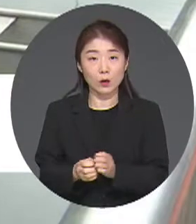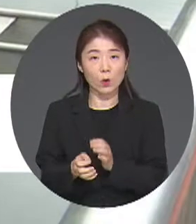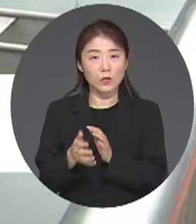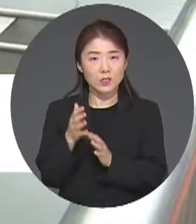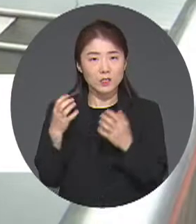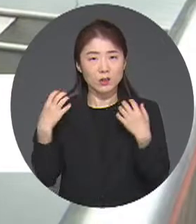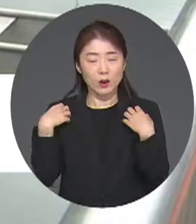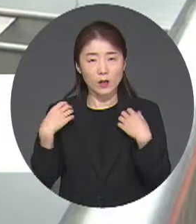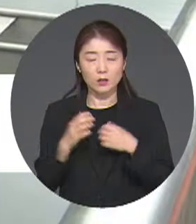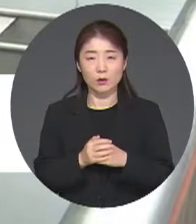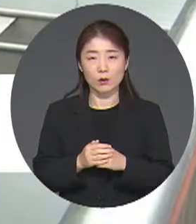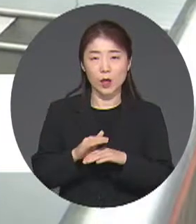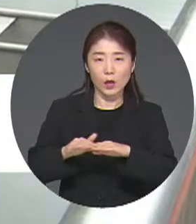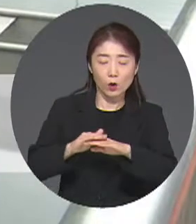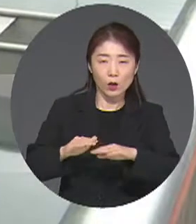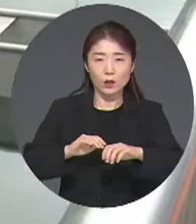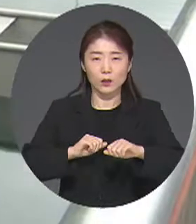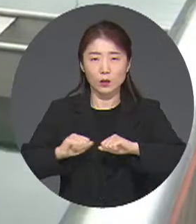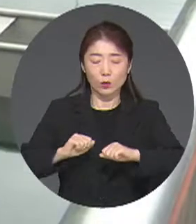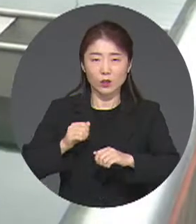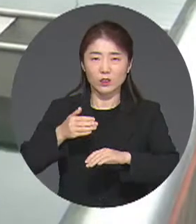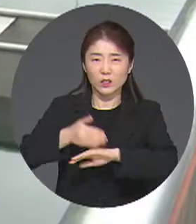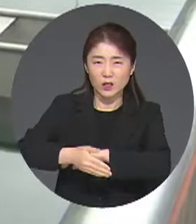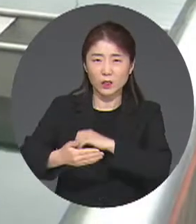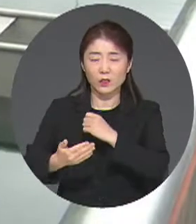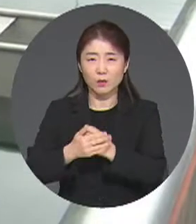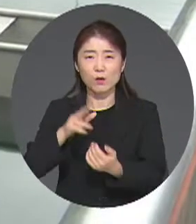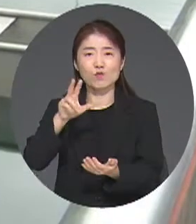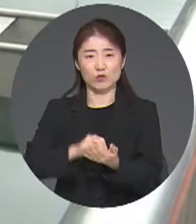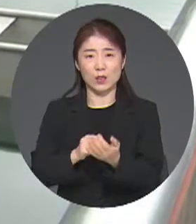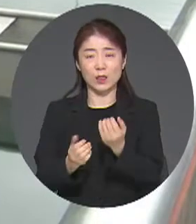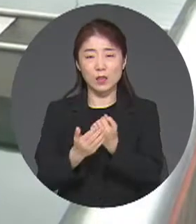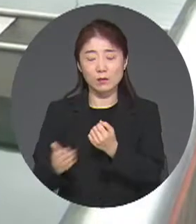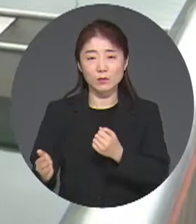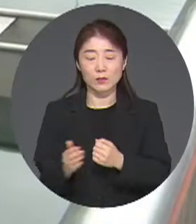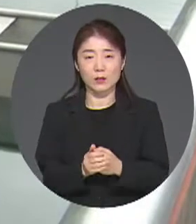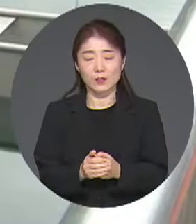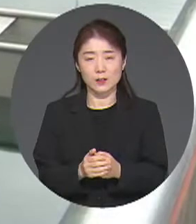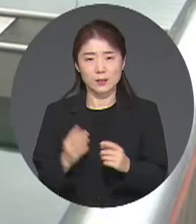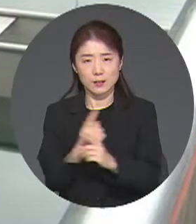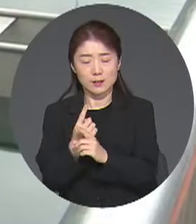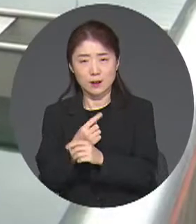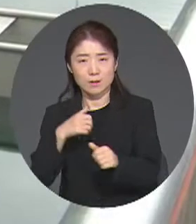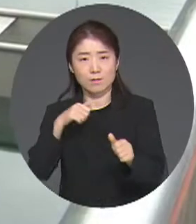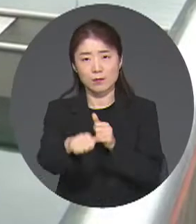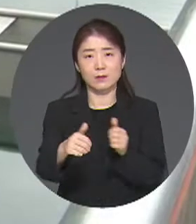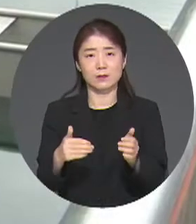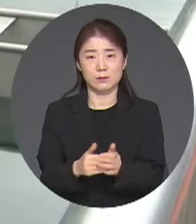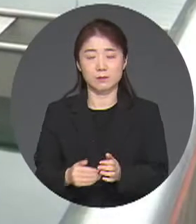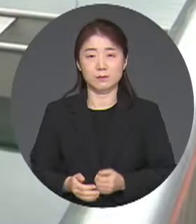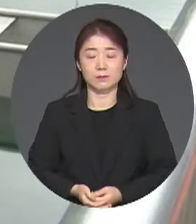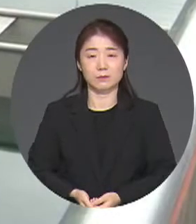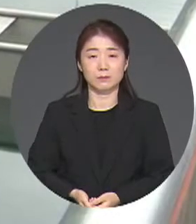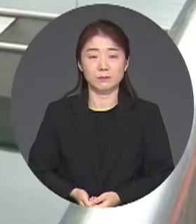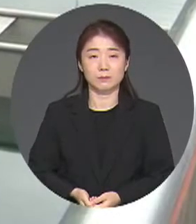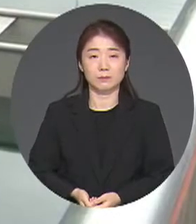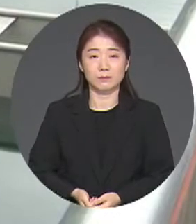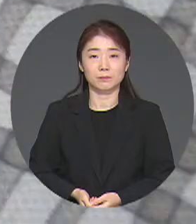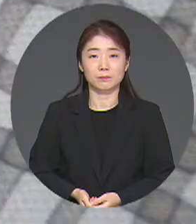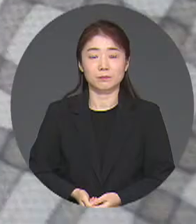창원시도 늑장 대응으로 사태를 키웠다며 대응 매뉴얼을 개선하라고 요구했습니다. 첫 소식 정영민 기자입니다.